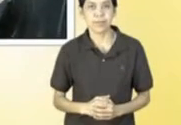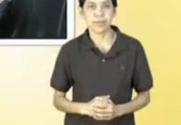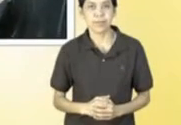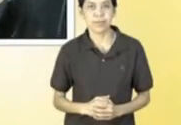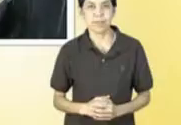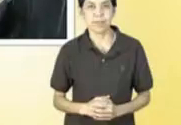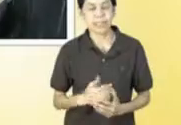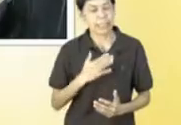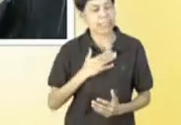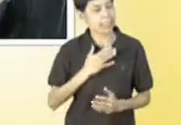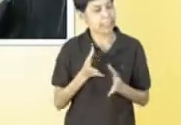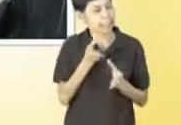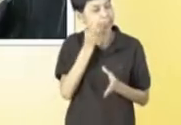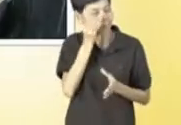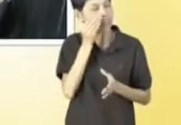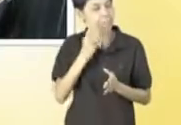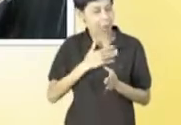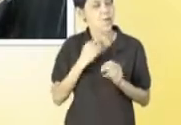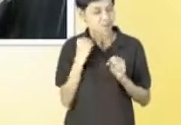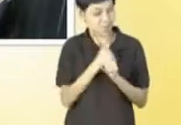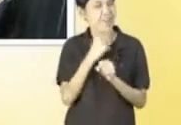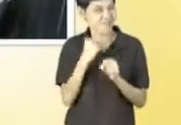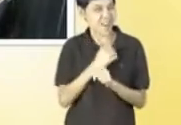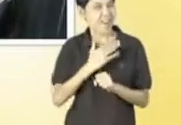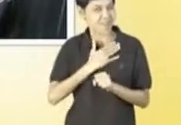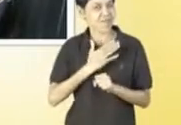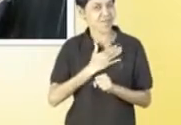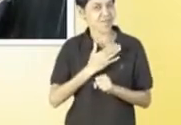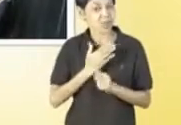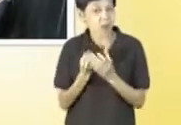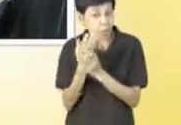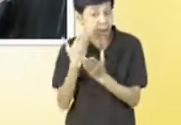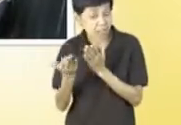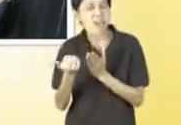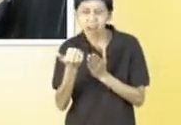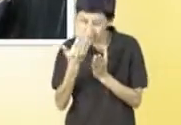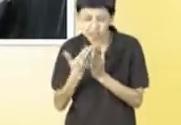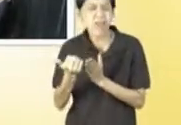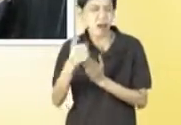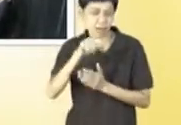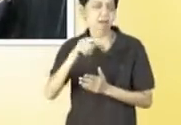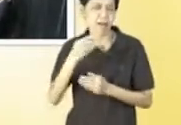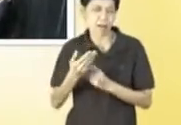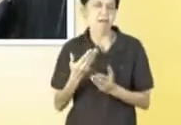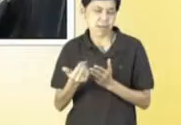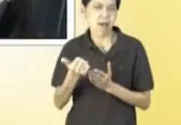ๆเดี๋ยวต้องลองฝึกทำที่บ้านแล้วล่ะค่ะเนี่ย ครับผม แต่ขี้เหล็กหาซื้อง่ายใช่ไหมคะ ขี้เหล็กหาซื้อง่ายฮะ